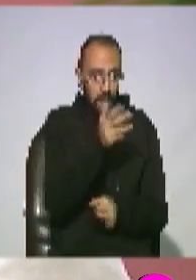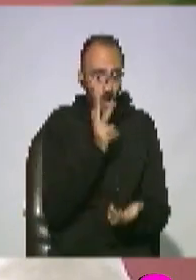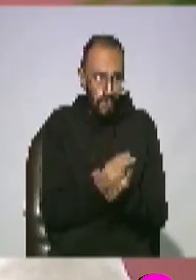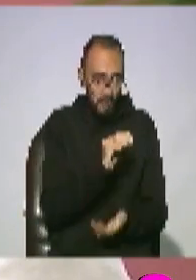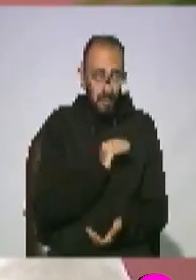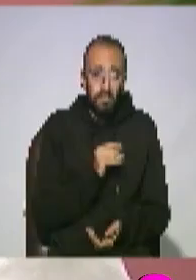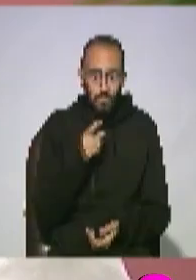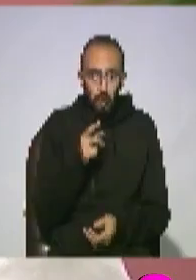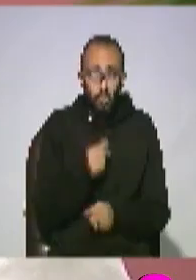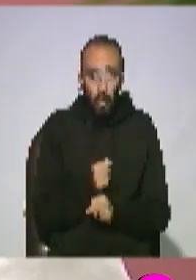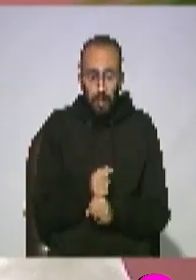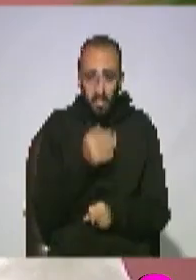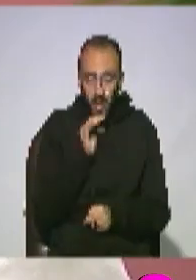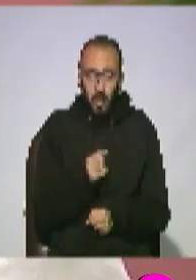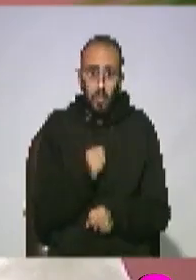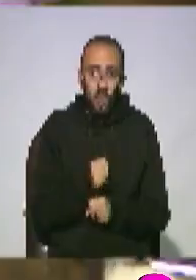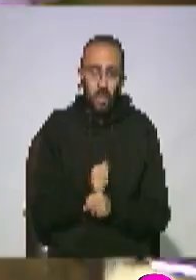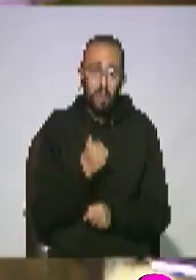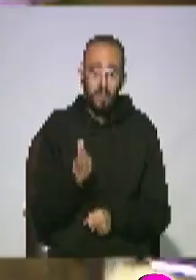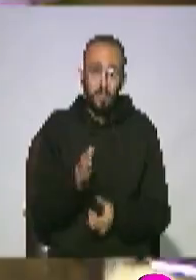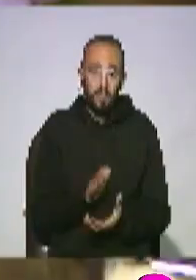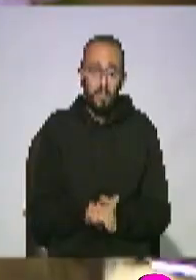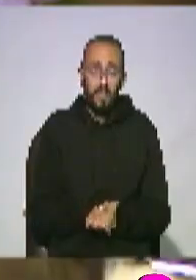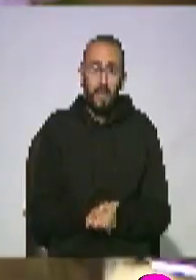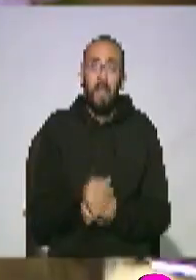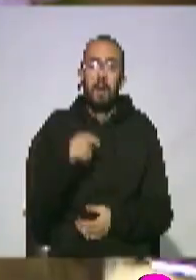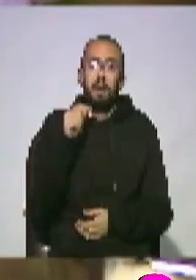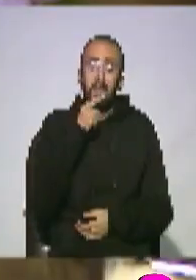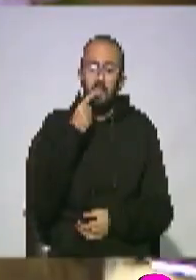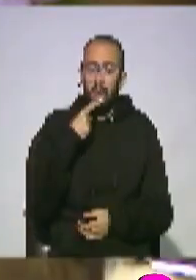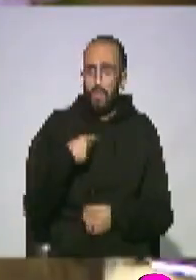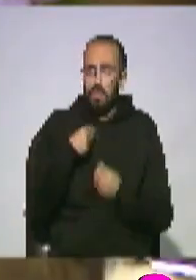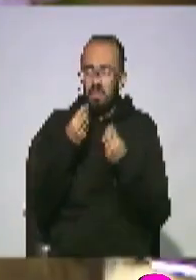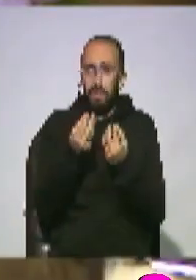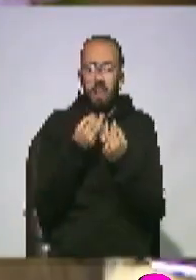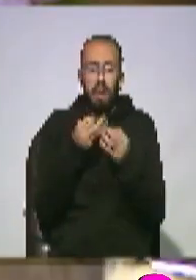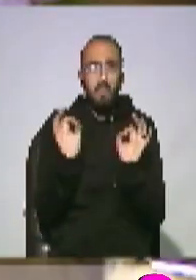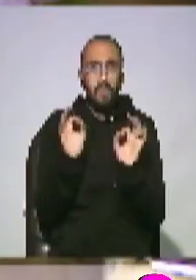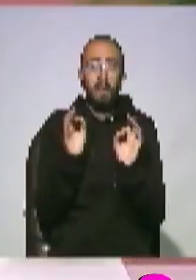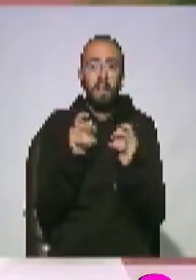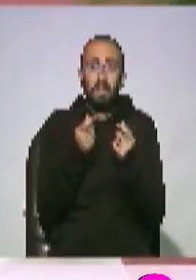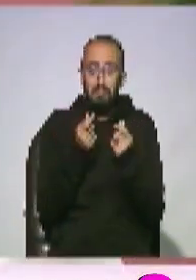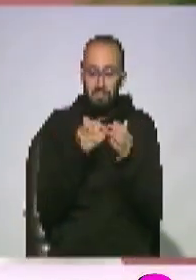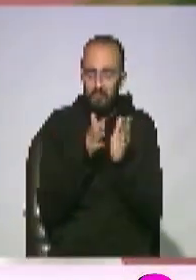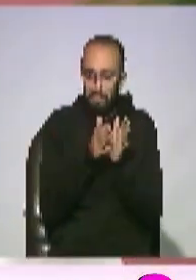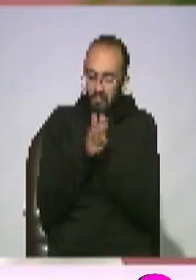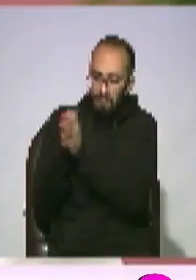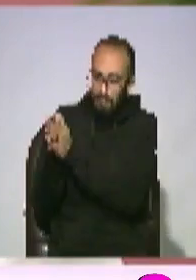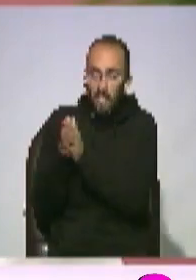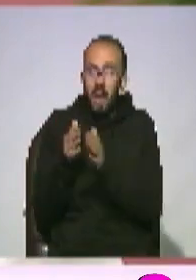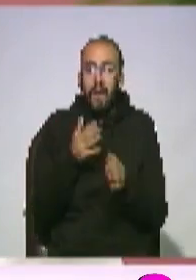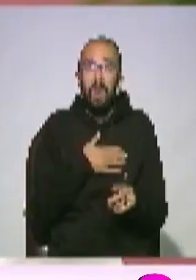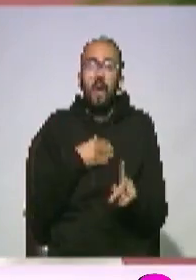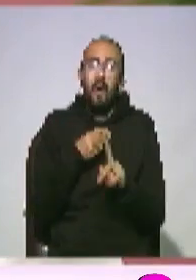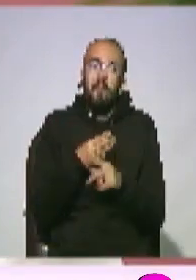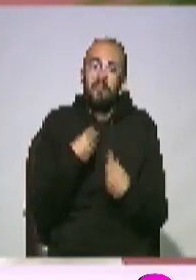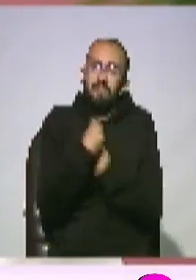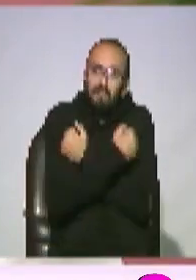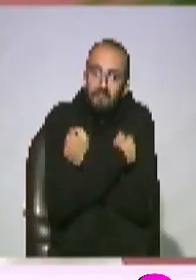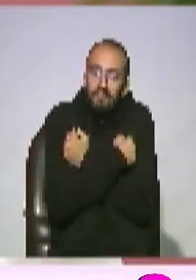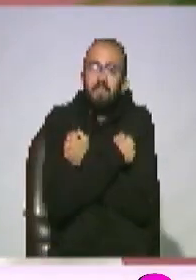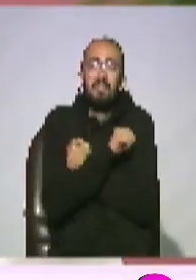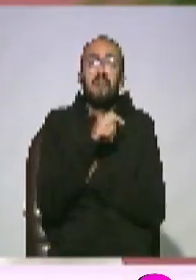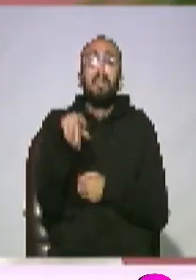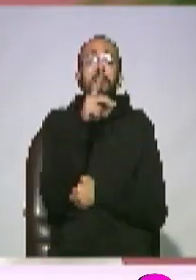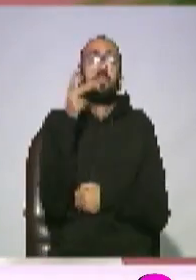فلوس، ما هو ده برضو وقت. بس بعض الناس تقولك انا موفره له كل احتياجاته. الاحتياجات الماديه لا دخل لها بالاحتياجات العاطفيه. هنا الخطا اللي وقع